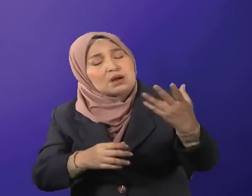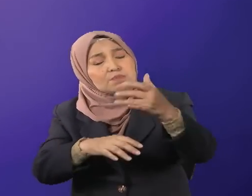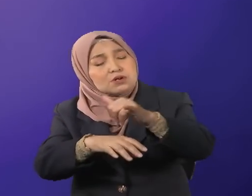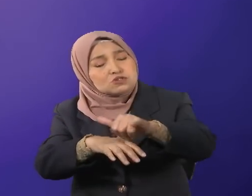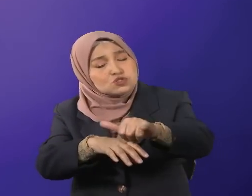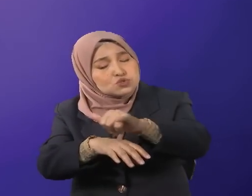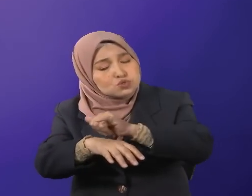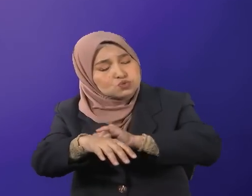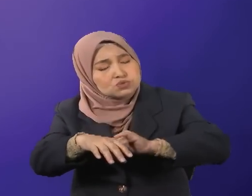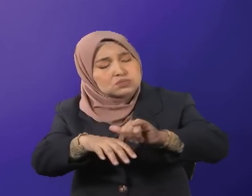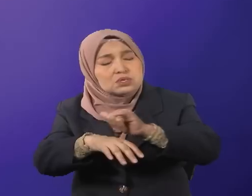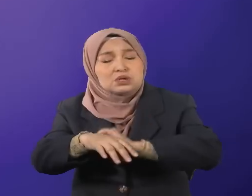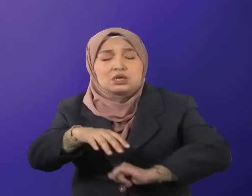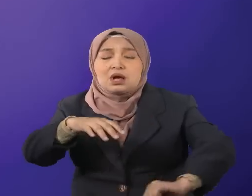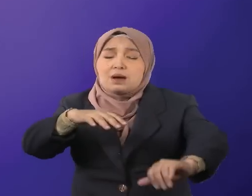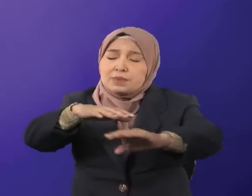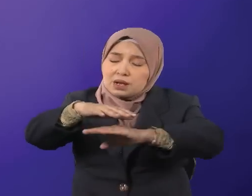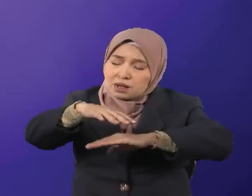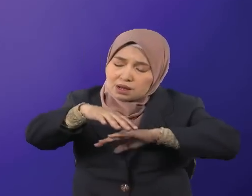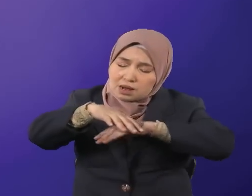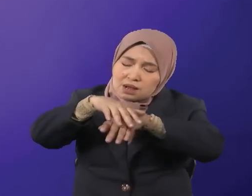جَنَّاتٌ تَجْرِي